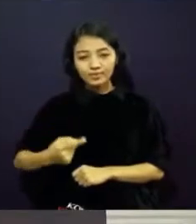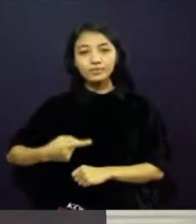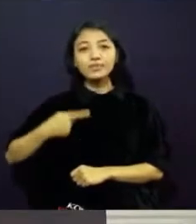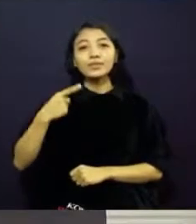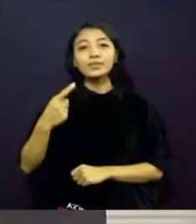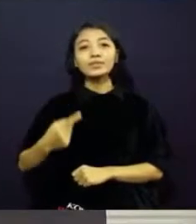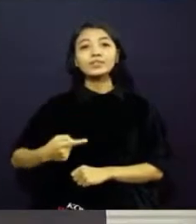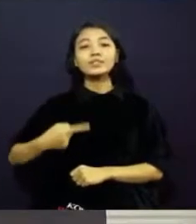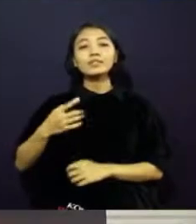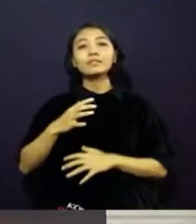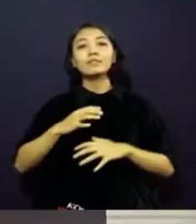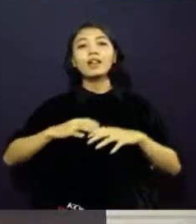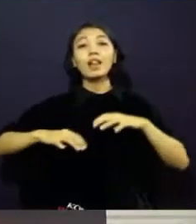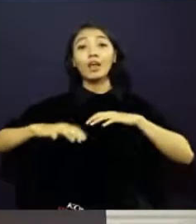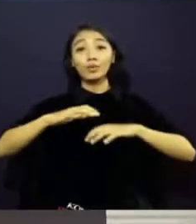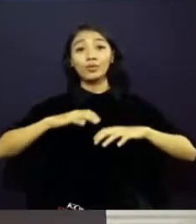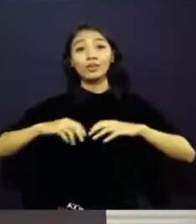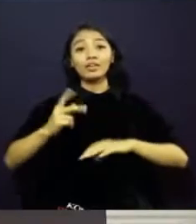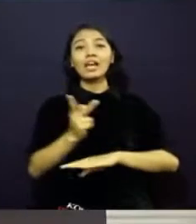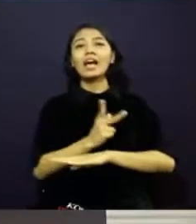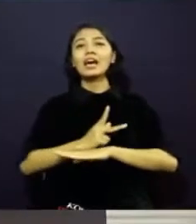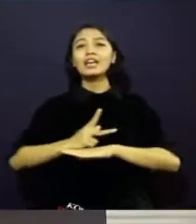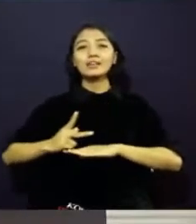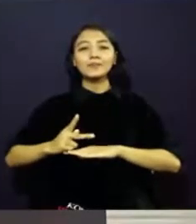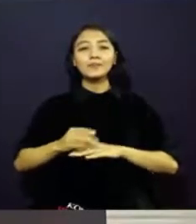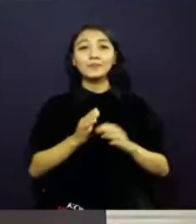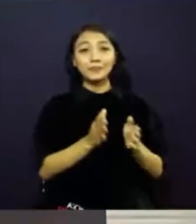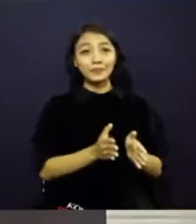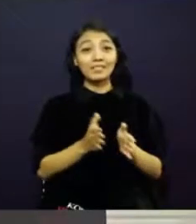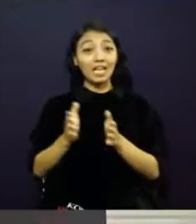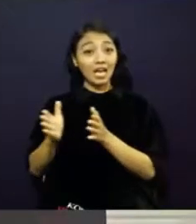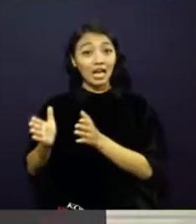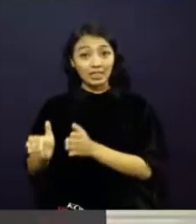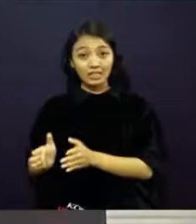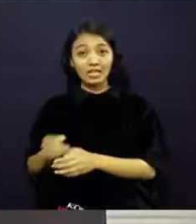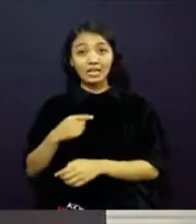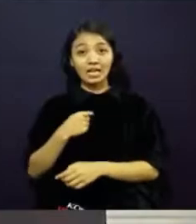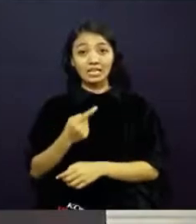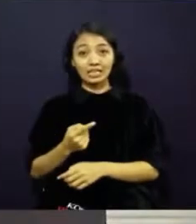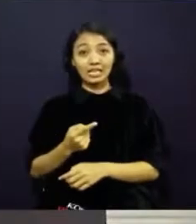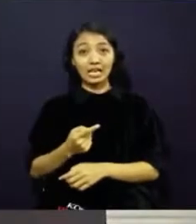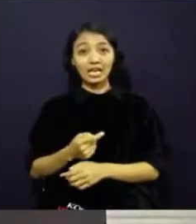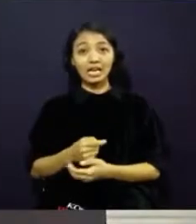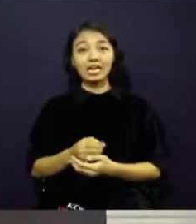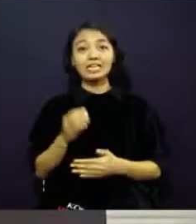melakukan karyanya ditengah-tengah kehidupan kita